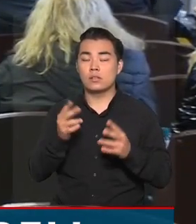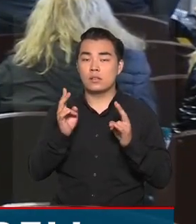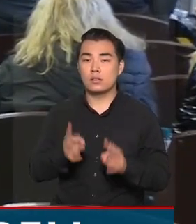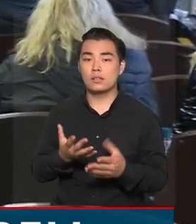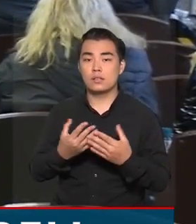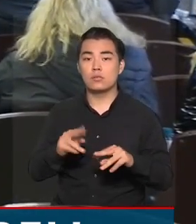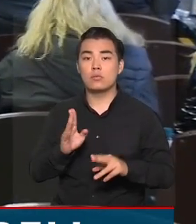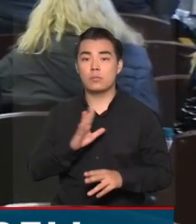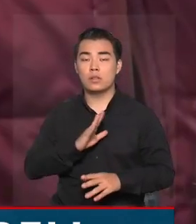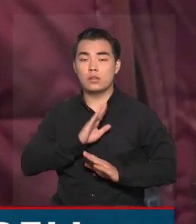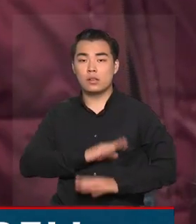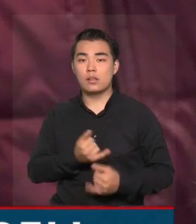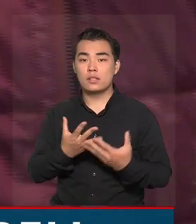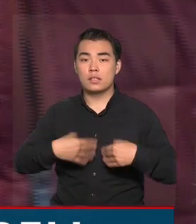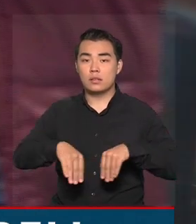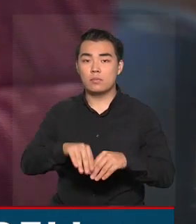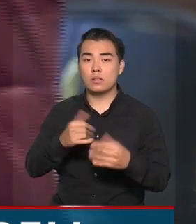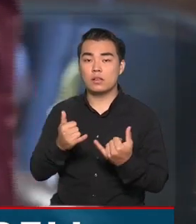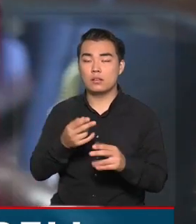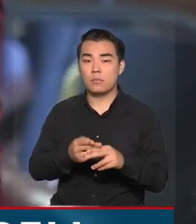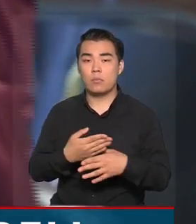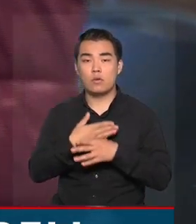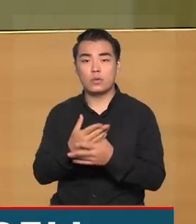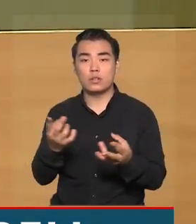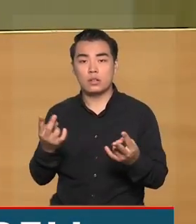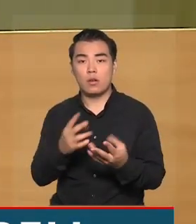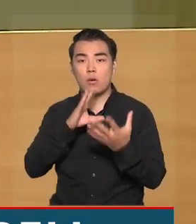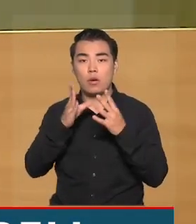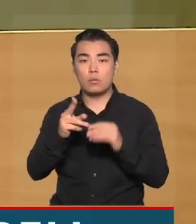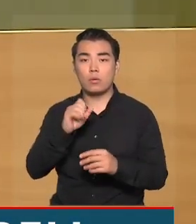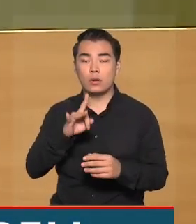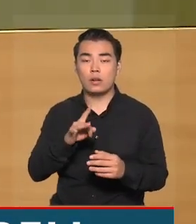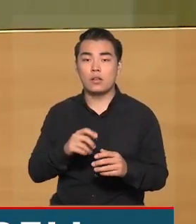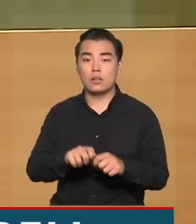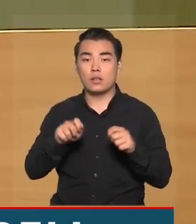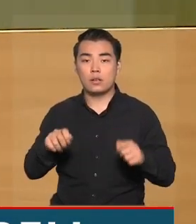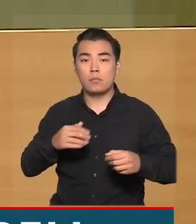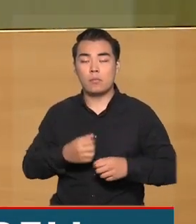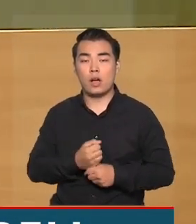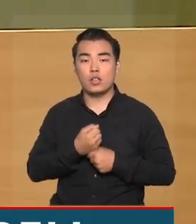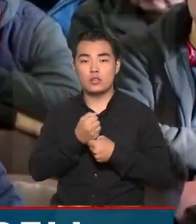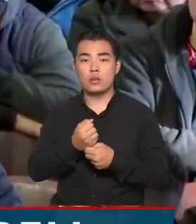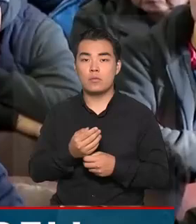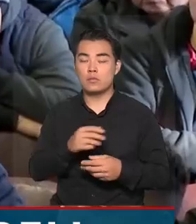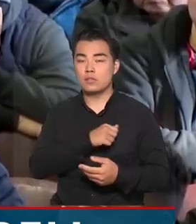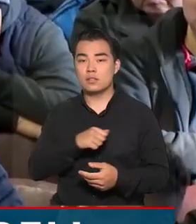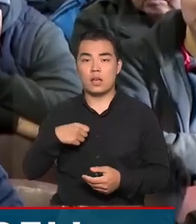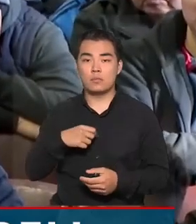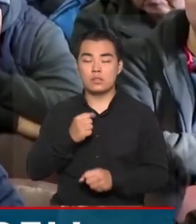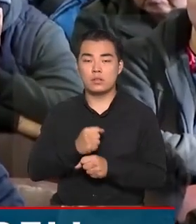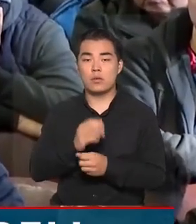да жан-жақты көмек көрсету кезек күттірмейтін міндет. Президент арнайы қор ашып, қолдау жасаумен тікелей өзі айналысатынын айтты.